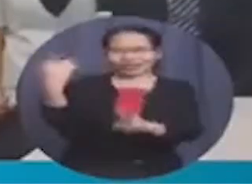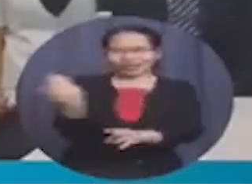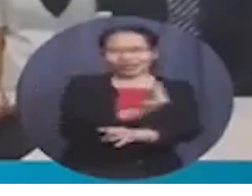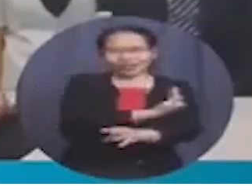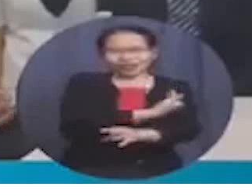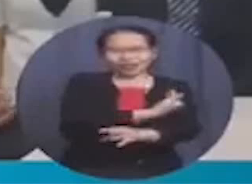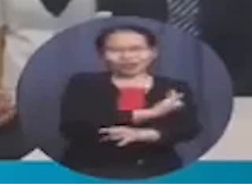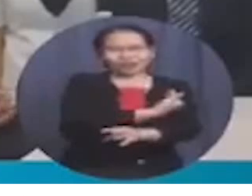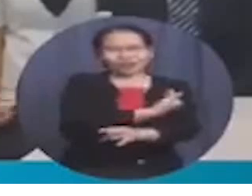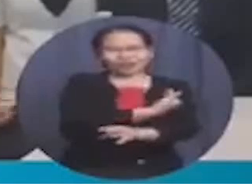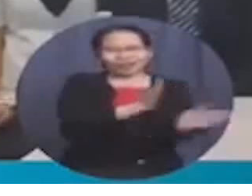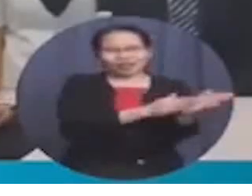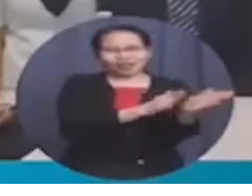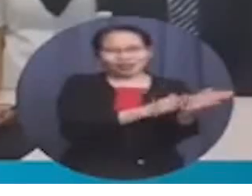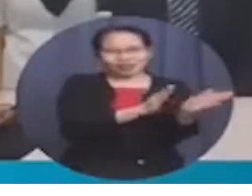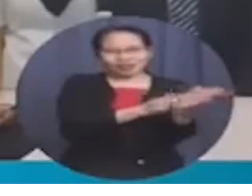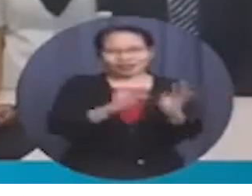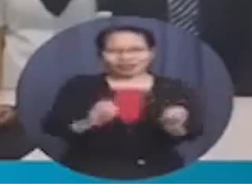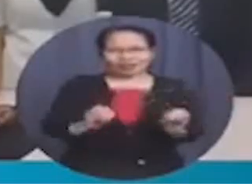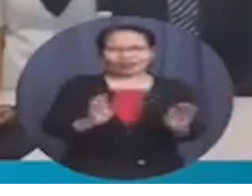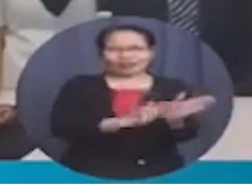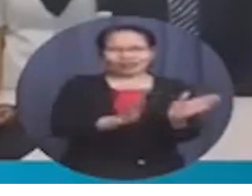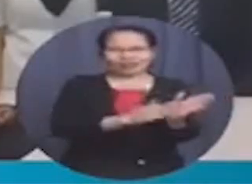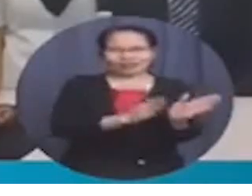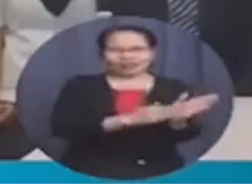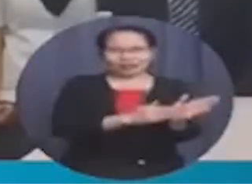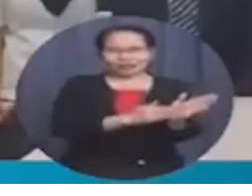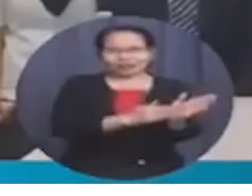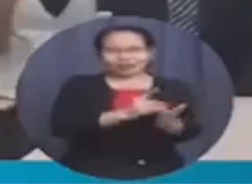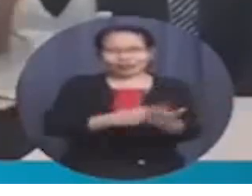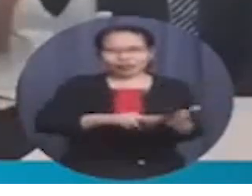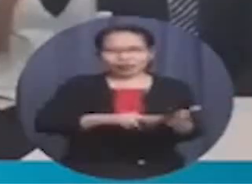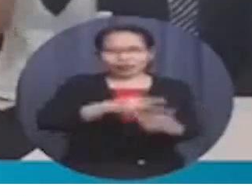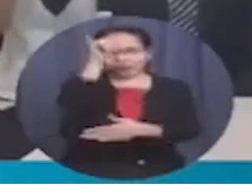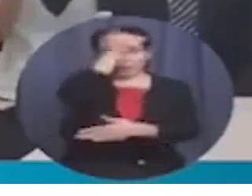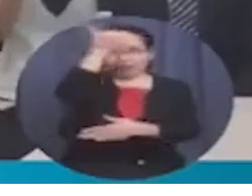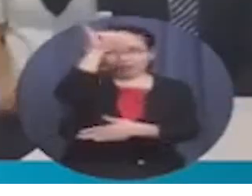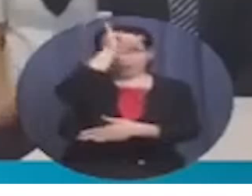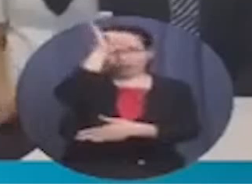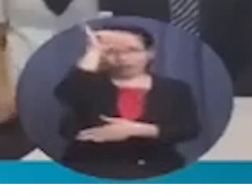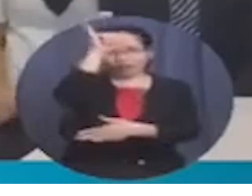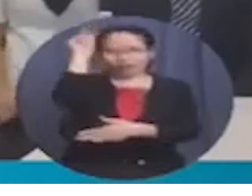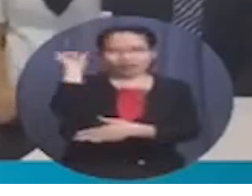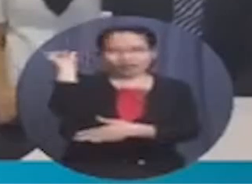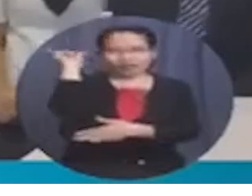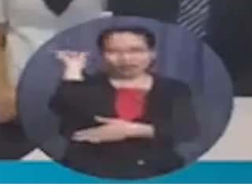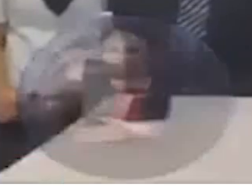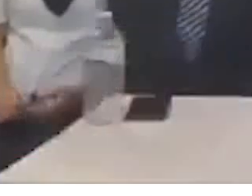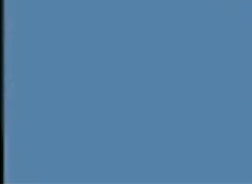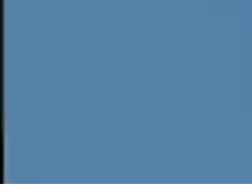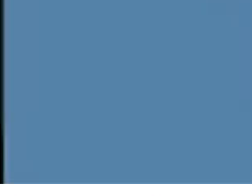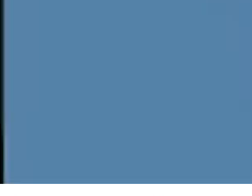ating ang nasa eskwela. Tinuturo sa eskwela ito eh. Kung ano ang kahulugan ng gago. Pakinggan nyo.